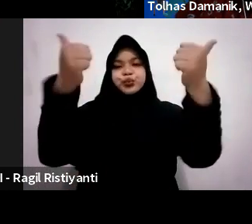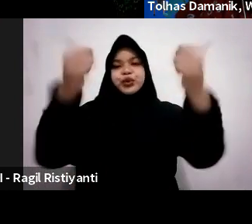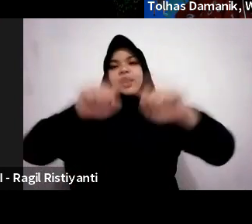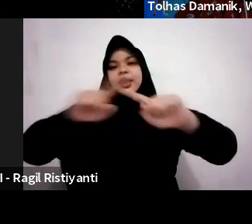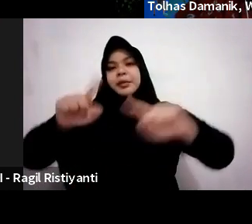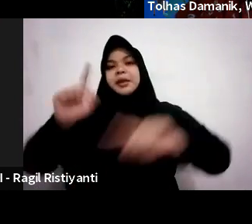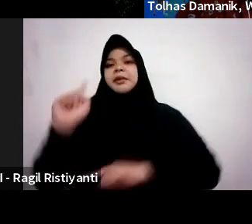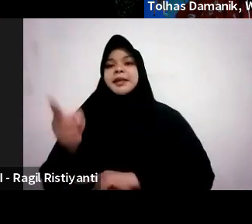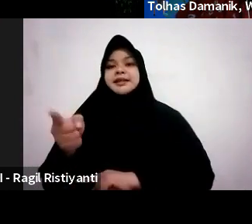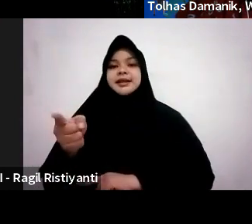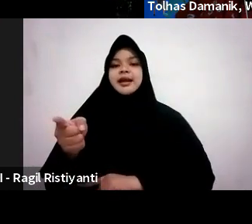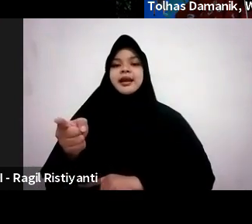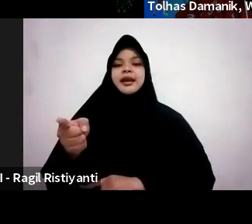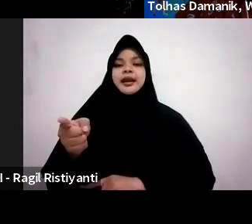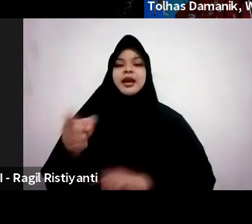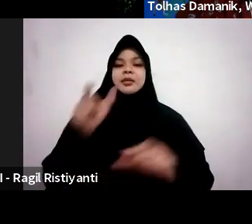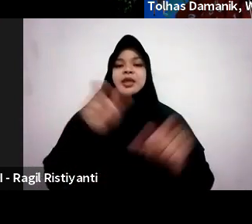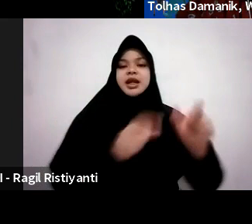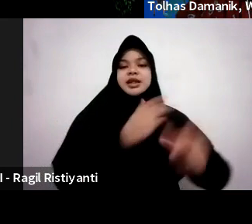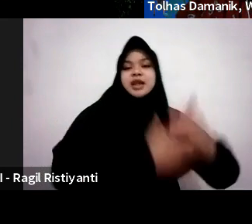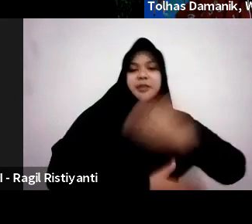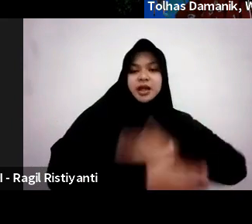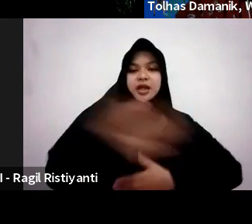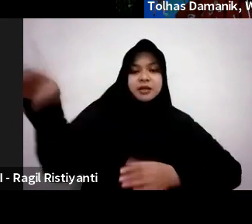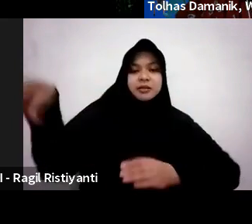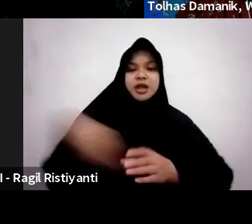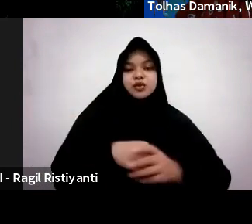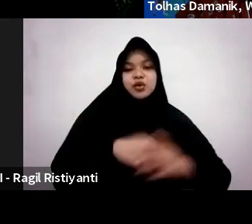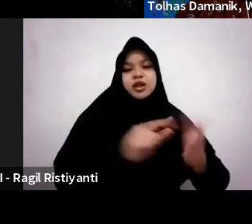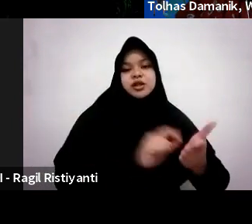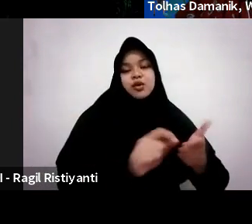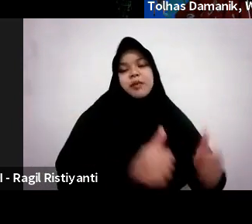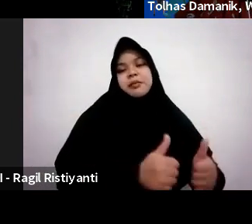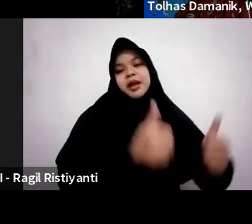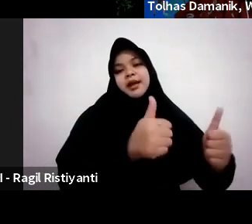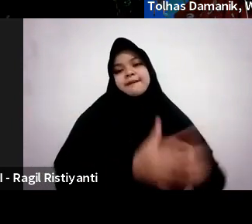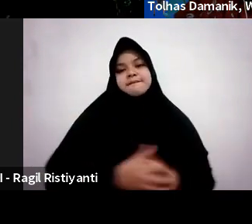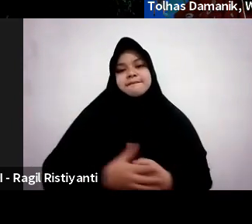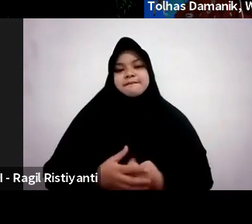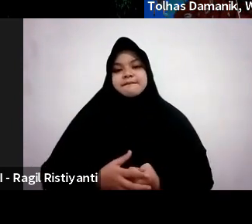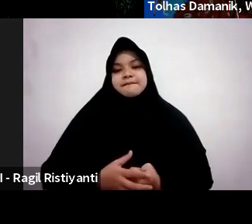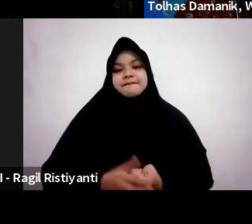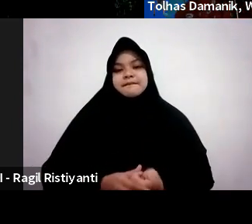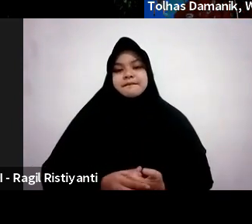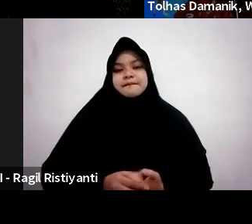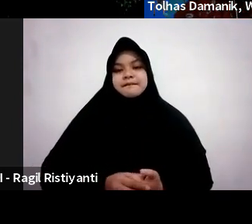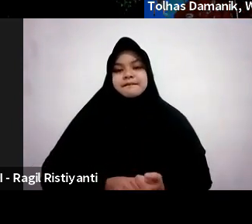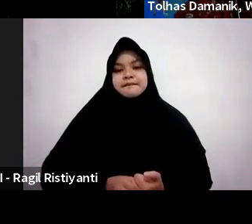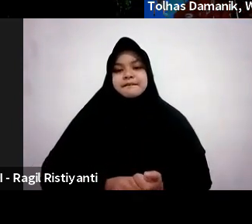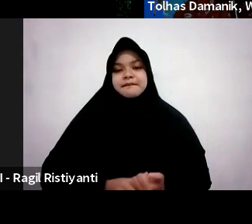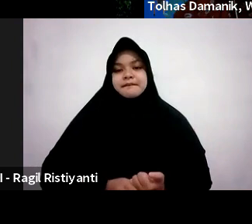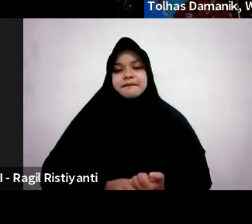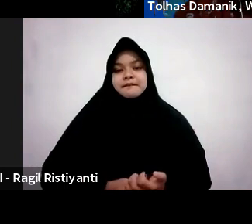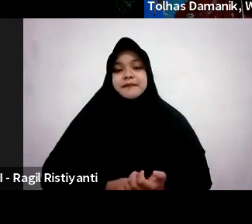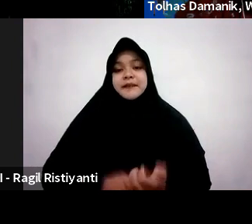bahwa penyandang disabilitas yang bersih karena ikut bersekolah dengan baik ya Nah ini tantangan